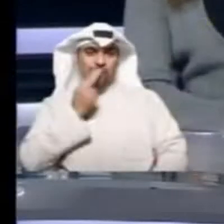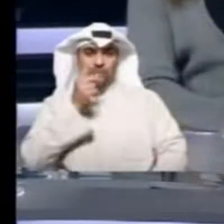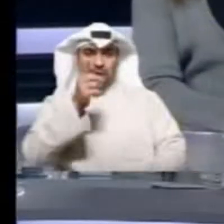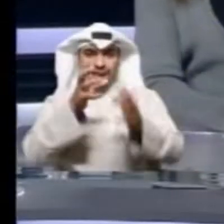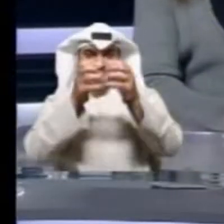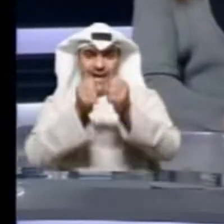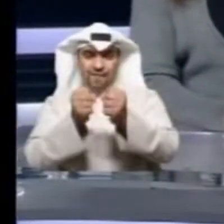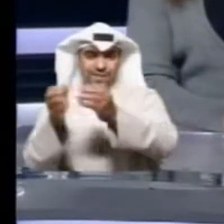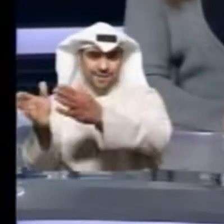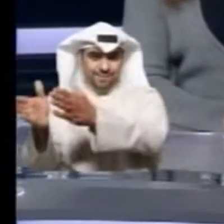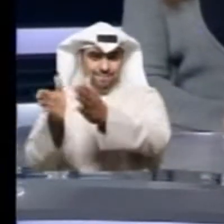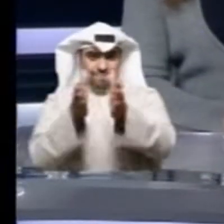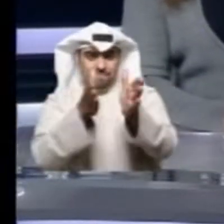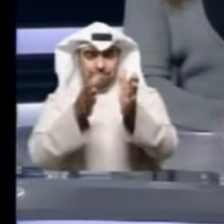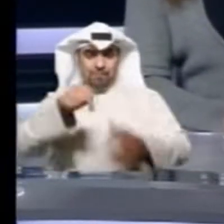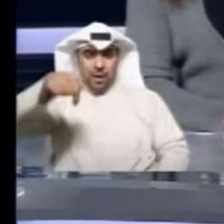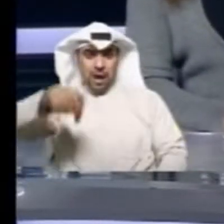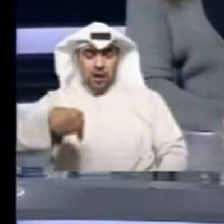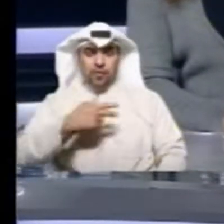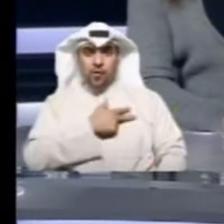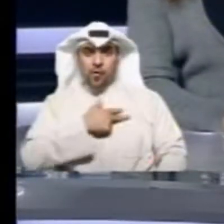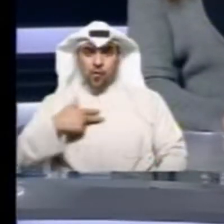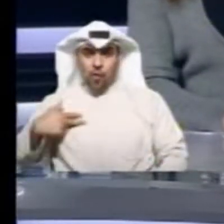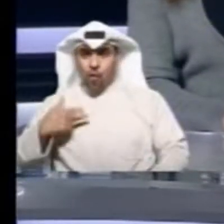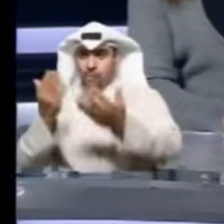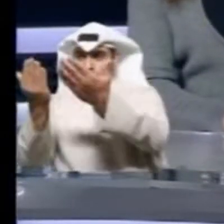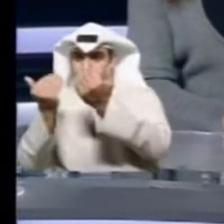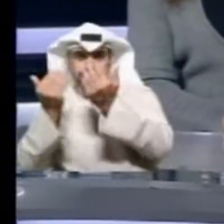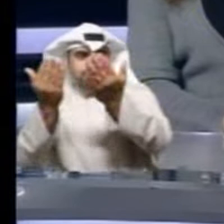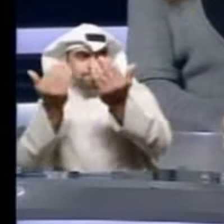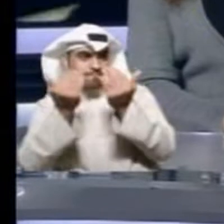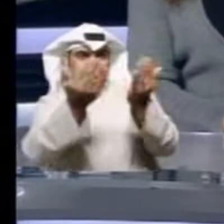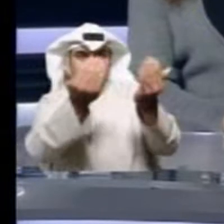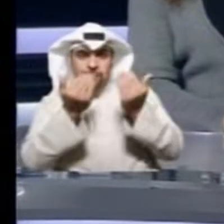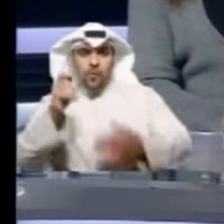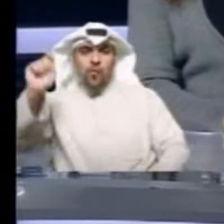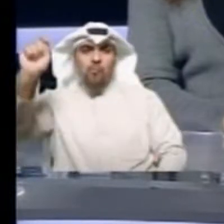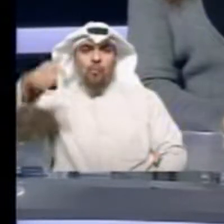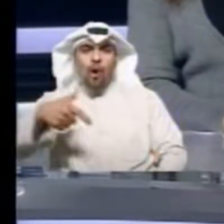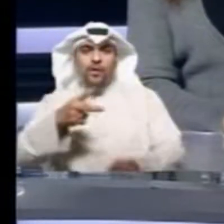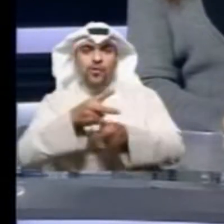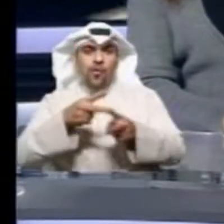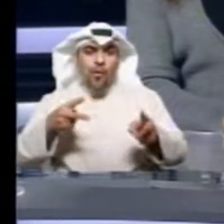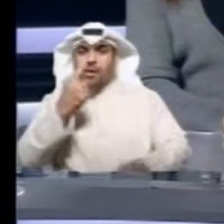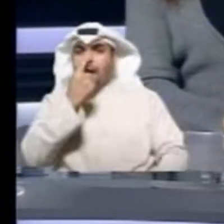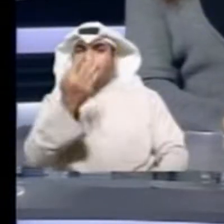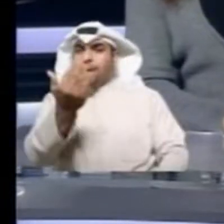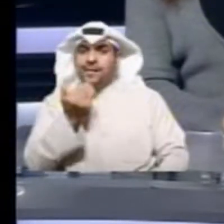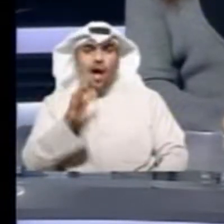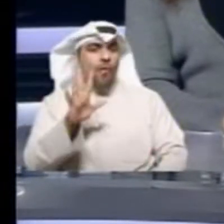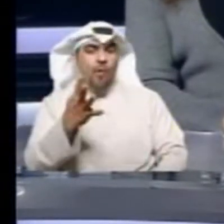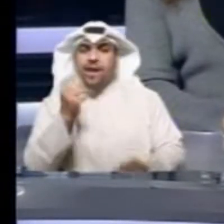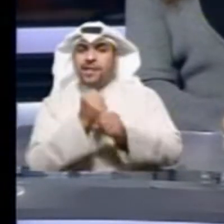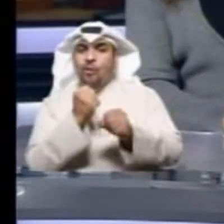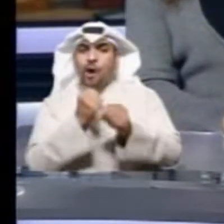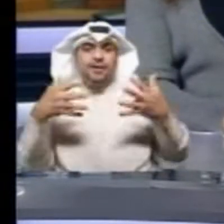بسم الله الرحمن الرحيم. تحفيز المواطنين على العمل في القطاع الخاص والمشاركة بدفع عجلة التنمية الاقتصادية للبلاد، من